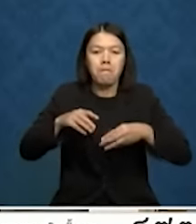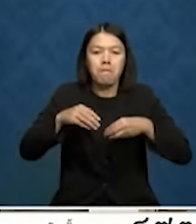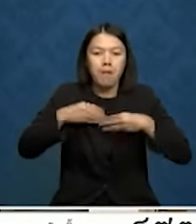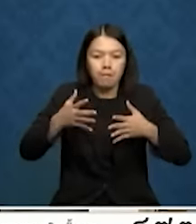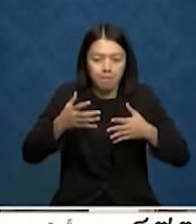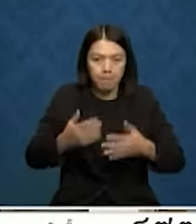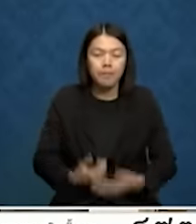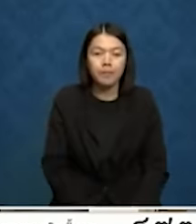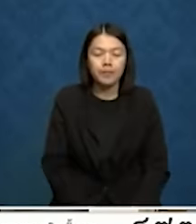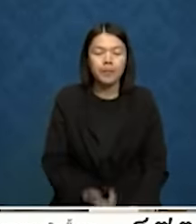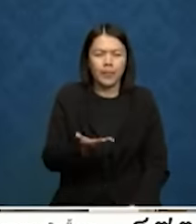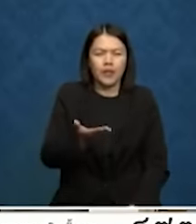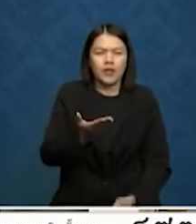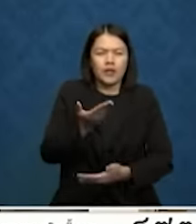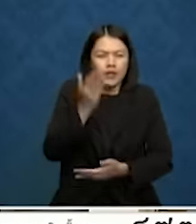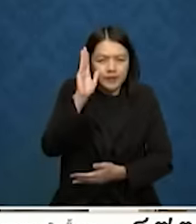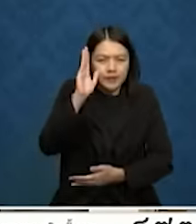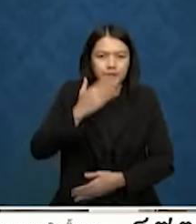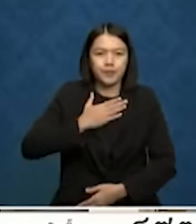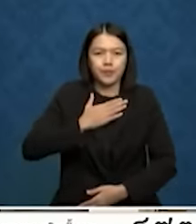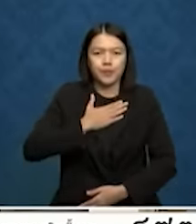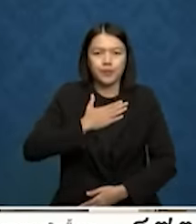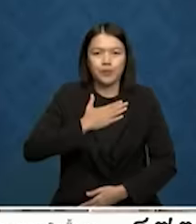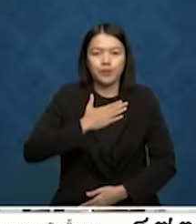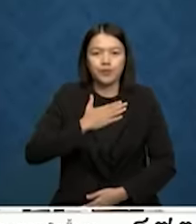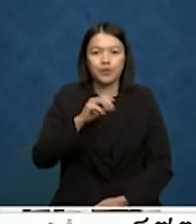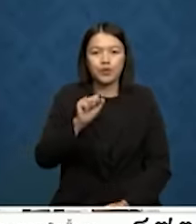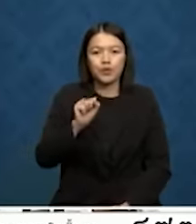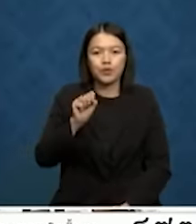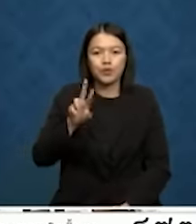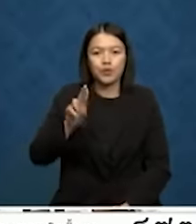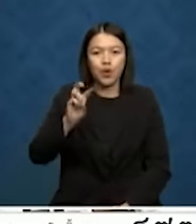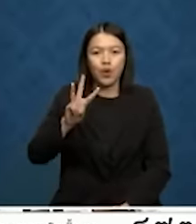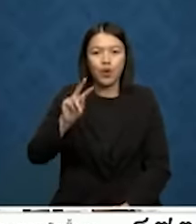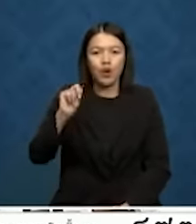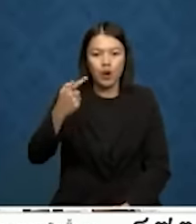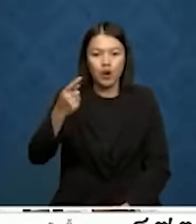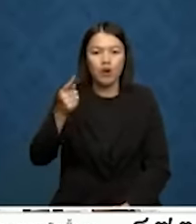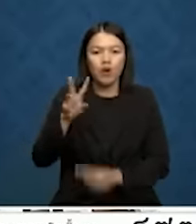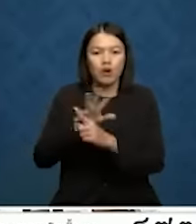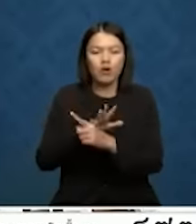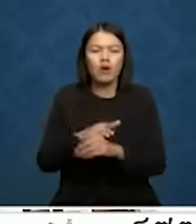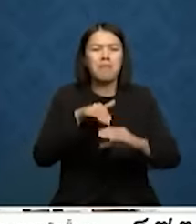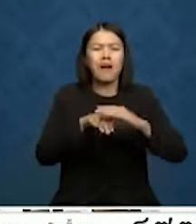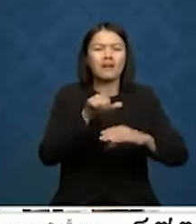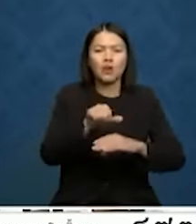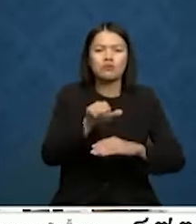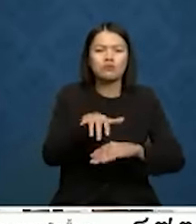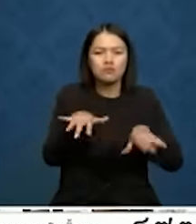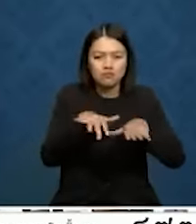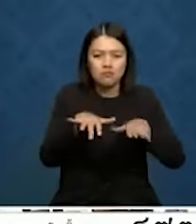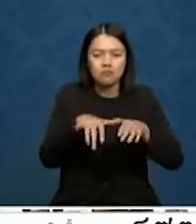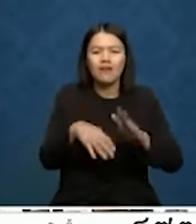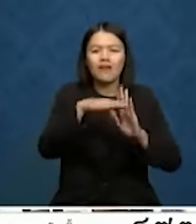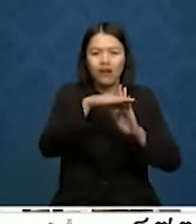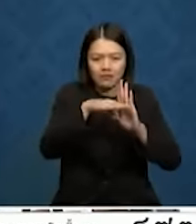ประธานครับขออนุญาตครับท่านประธานครับสรวงเทียนทองครับขออนุญาตท่านประธานแค่กดบัตรแสดงตนเฉยๆครับเพราะตอนนี้เป็นอยู่ใน